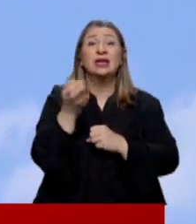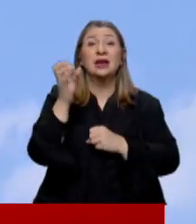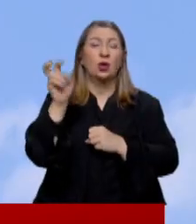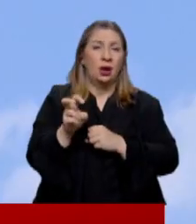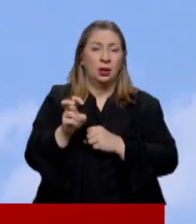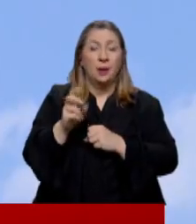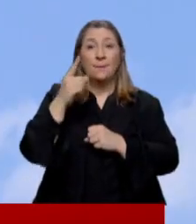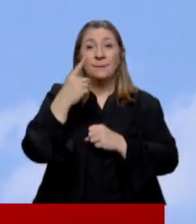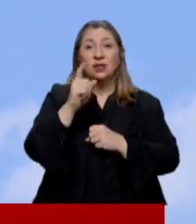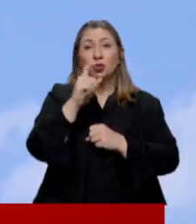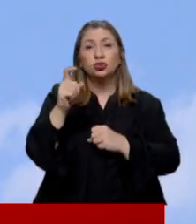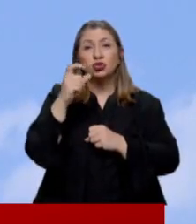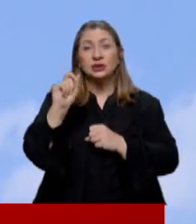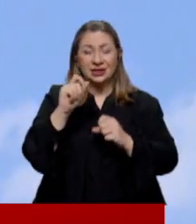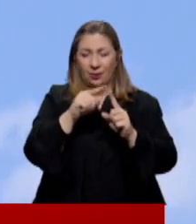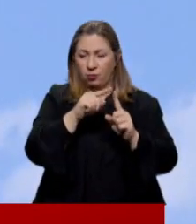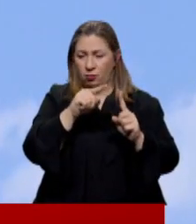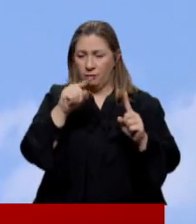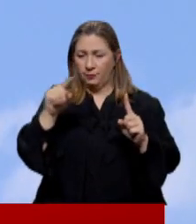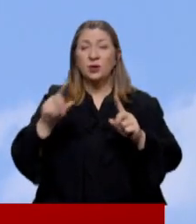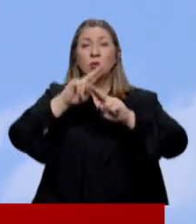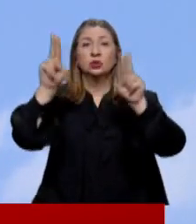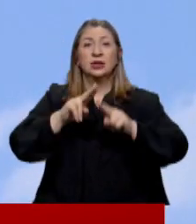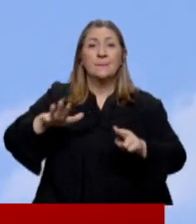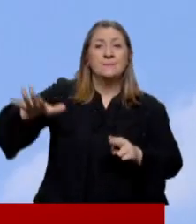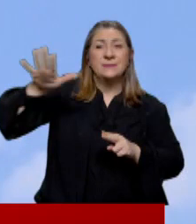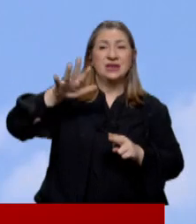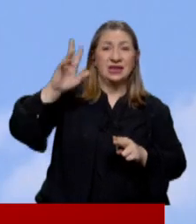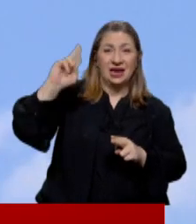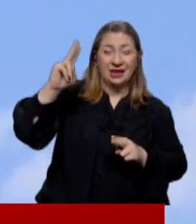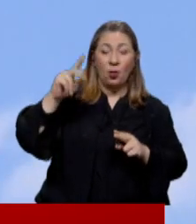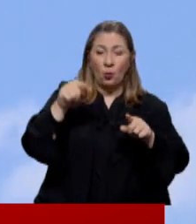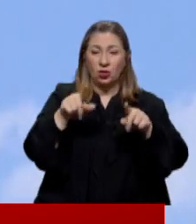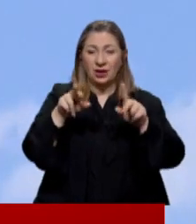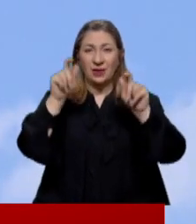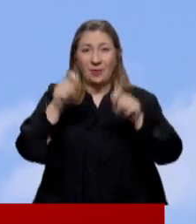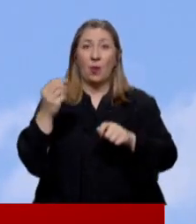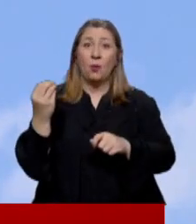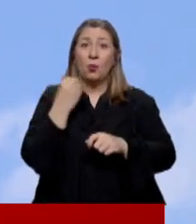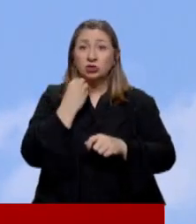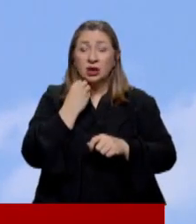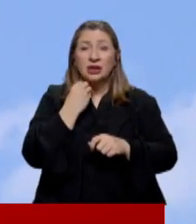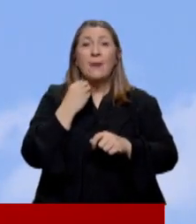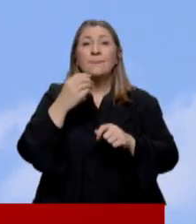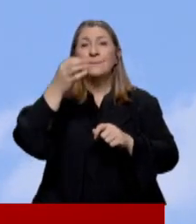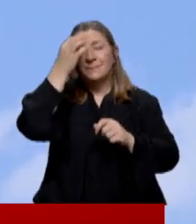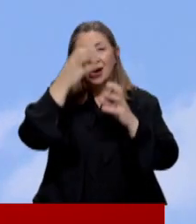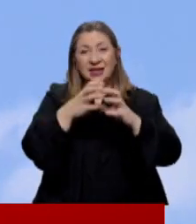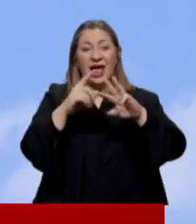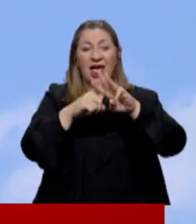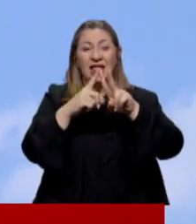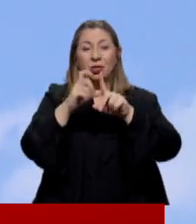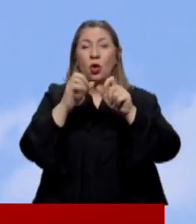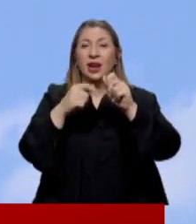milyar dolar 1990'dan bu yana uluslararası piyasalarda bu şekilde yapılan borçlanmalar da Pakistan